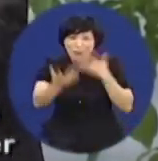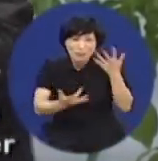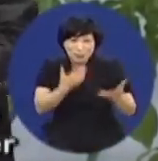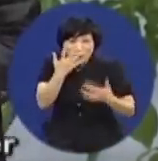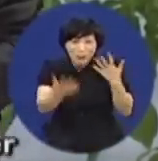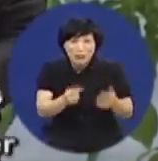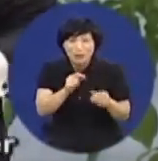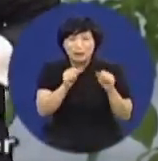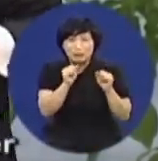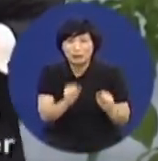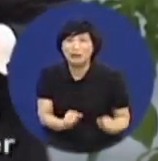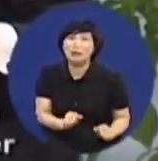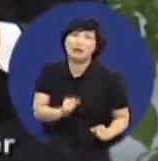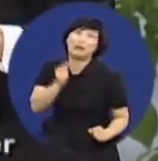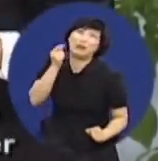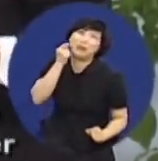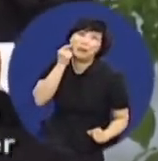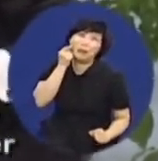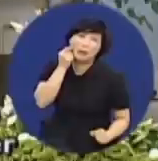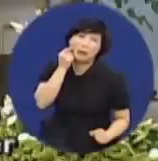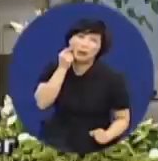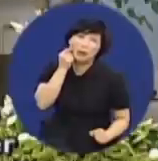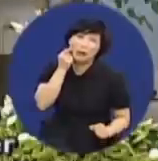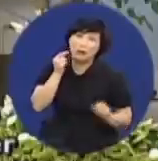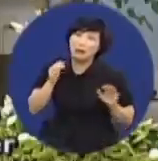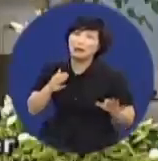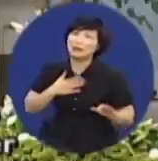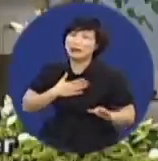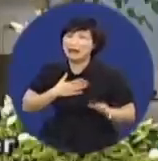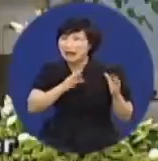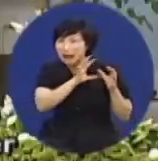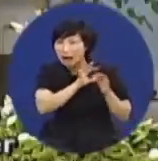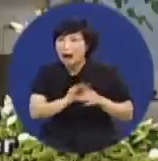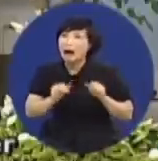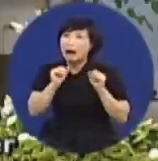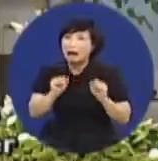は炎の中で苦しくてたまりません。